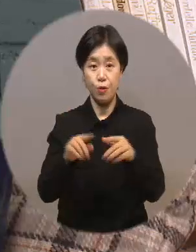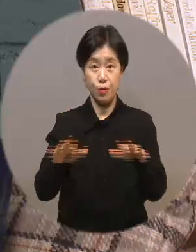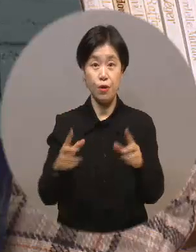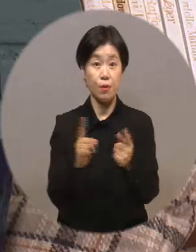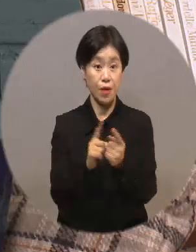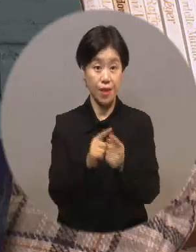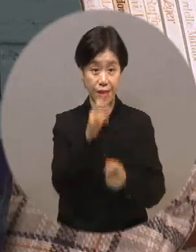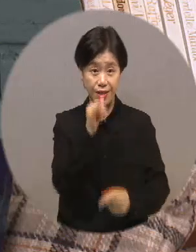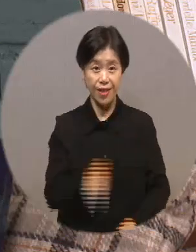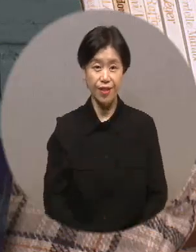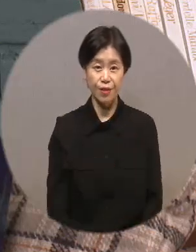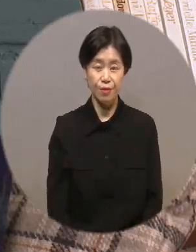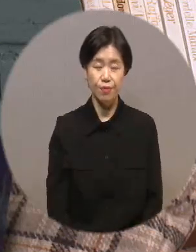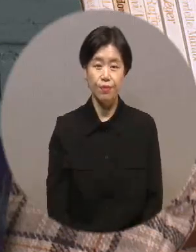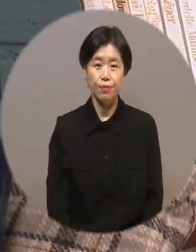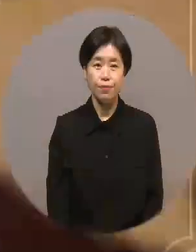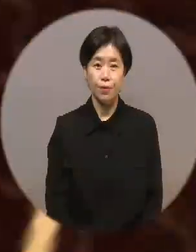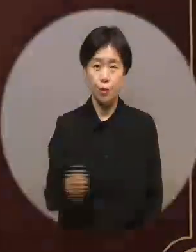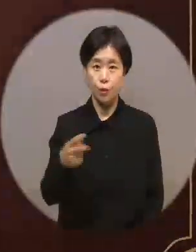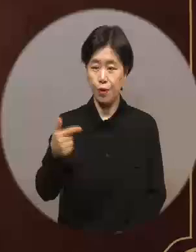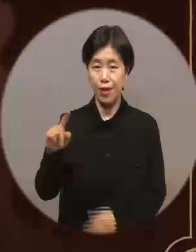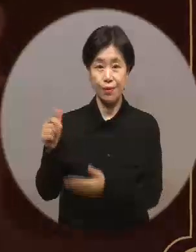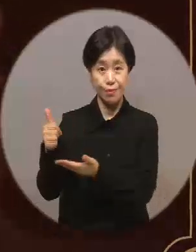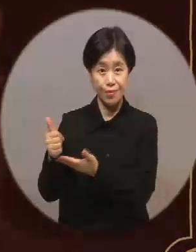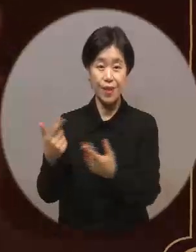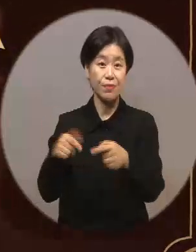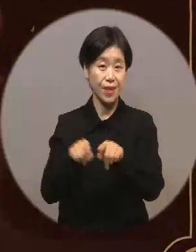엄마 함께 하겠습니다.